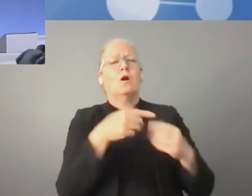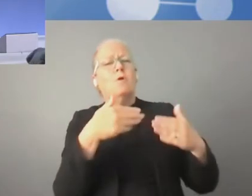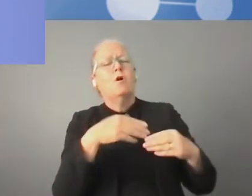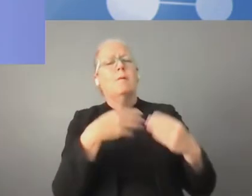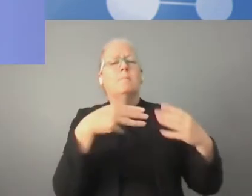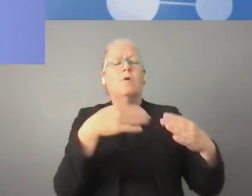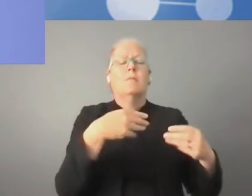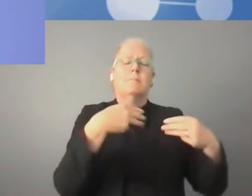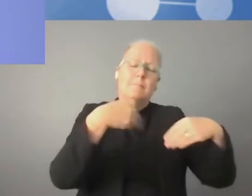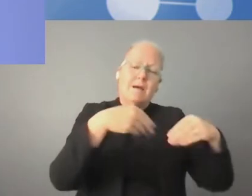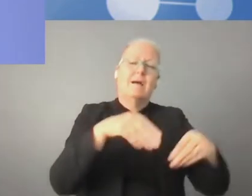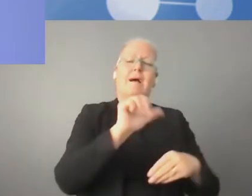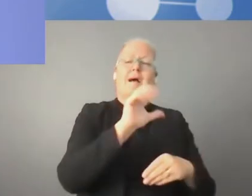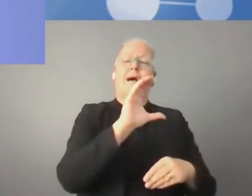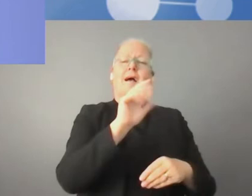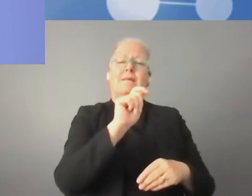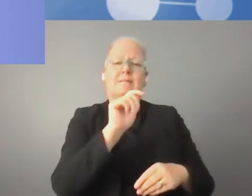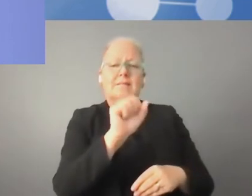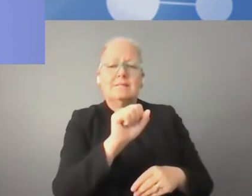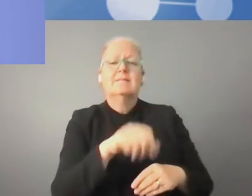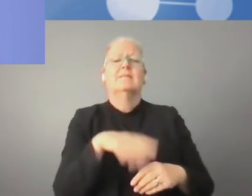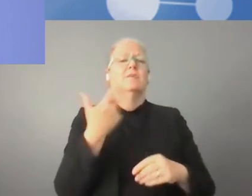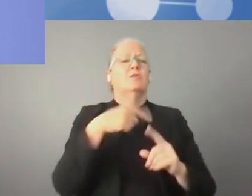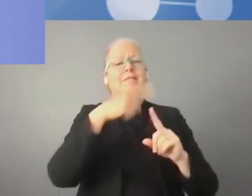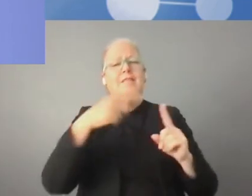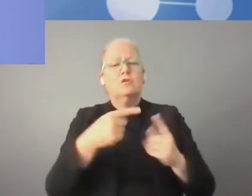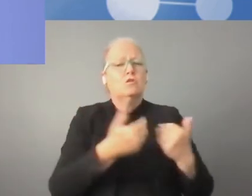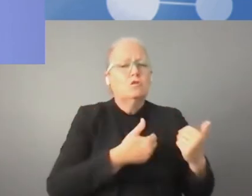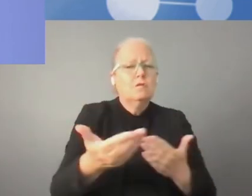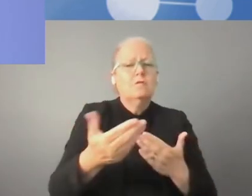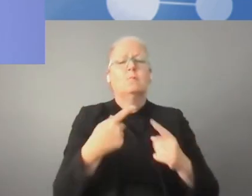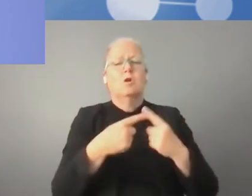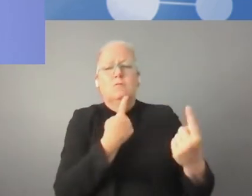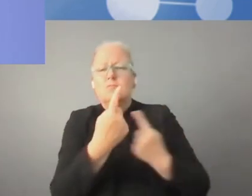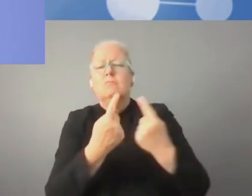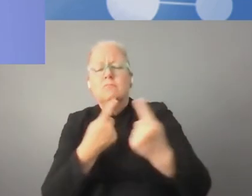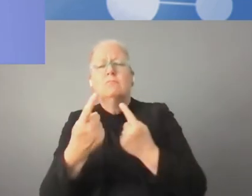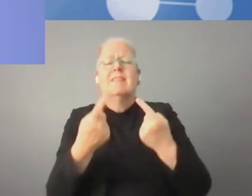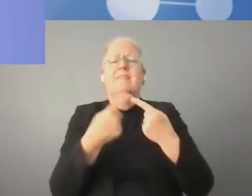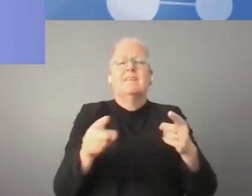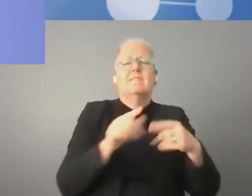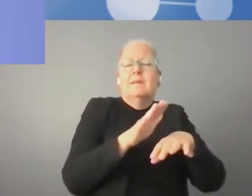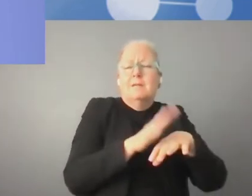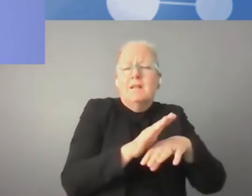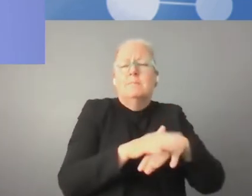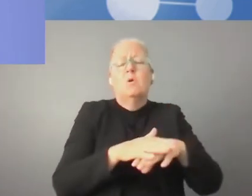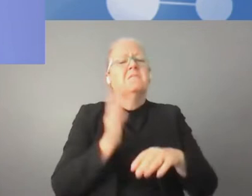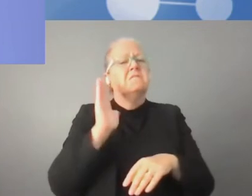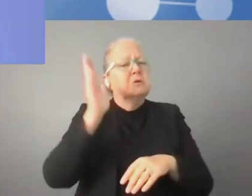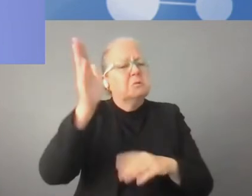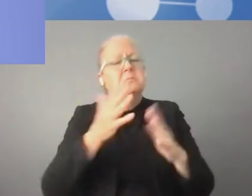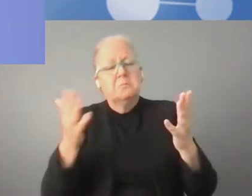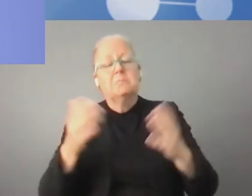台，牵涉到数字服务、数字化服务、人工智能，我们还说